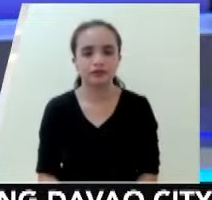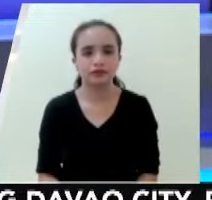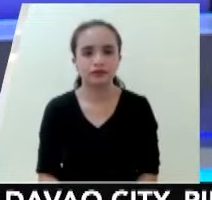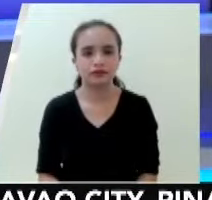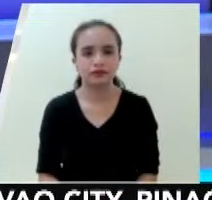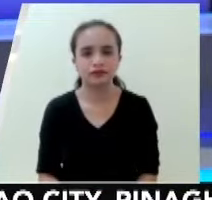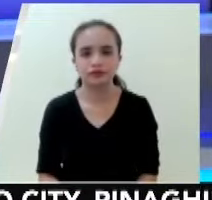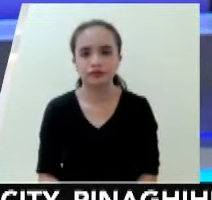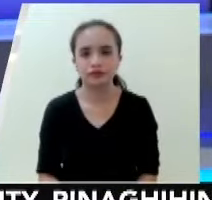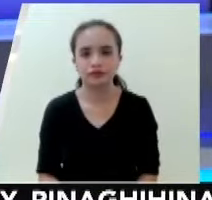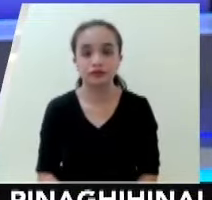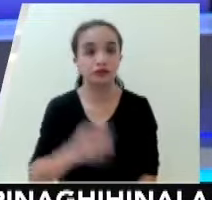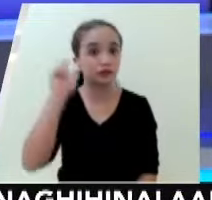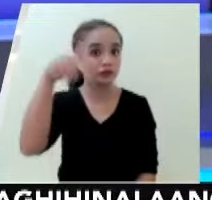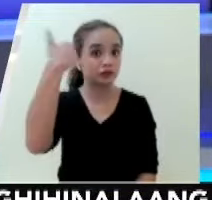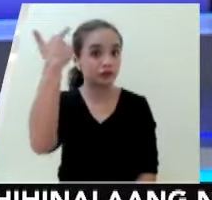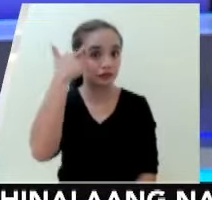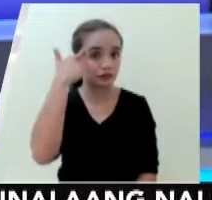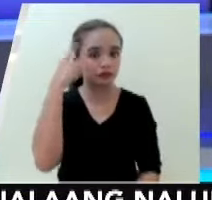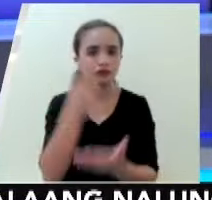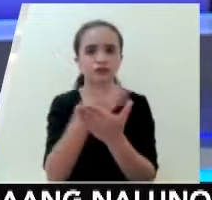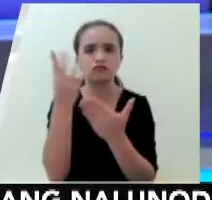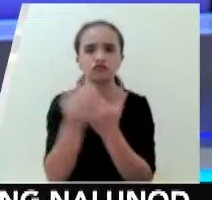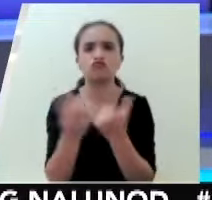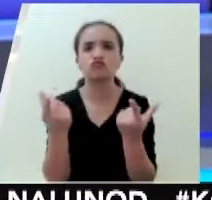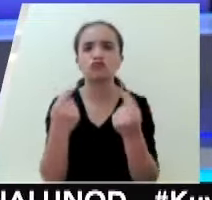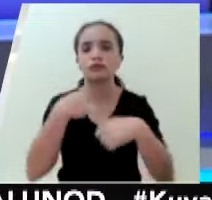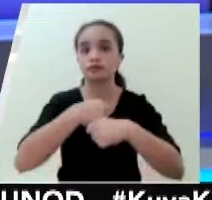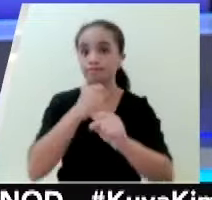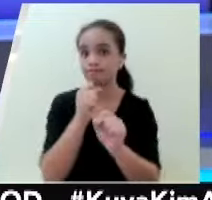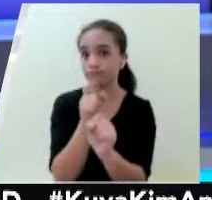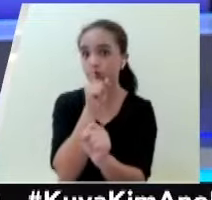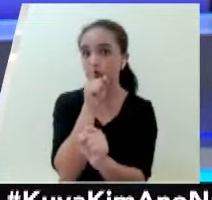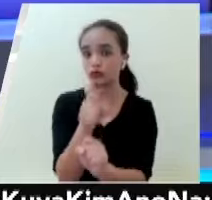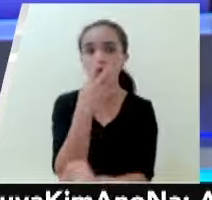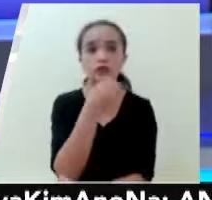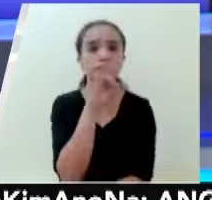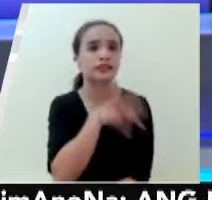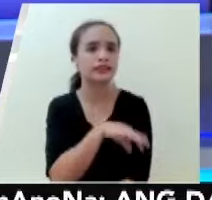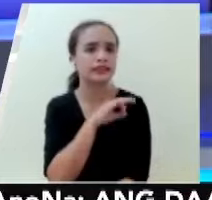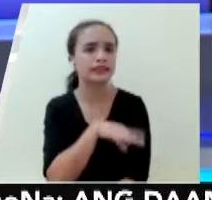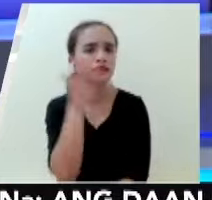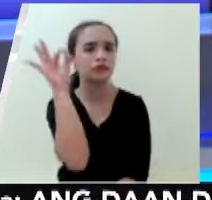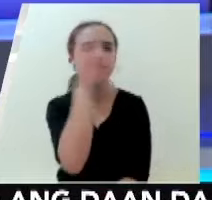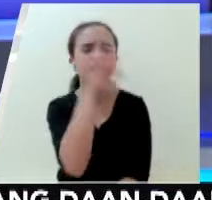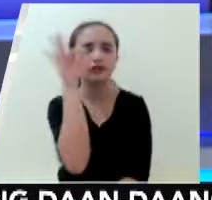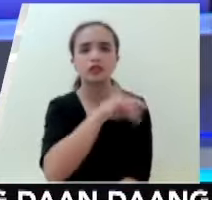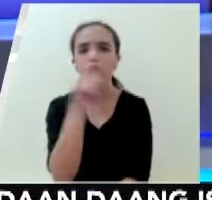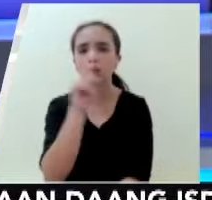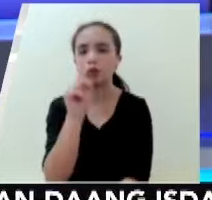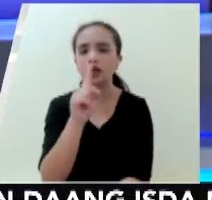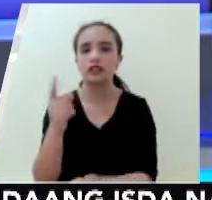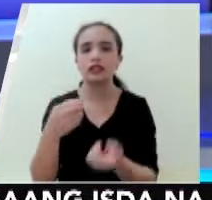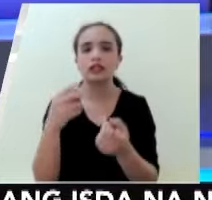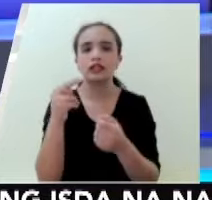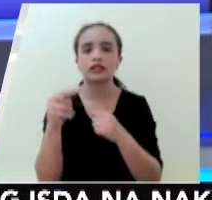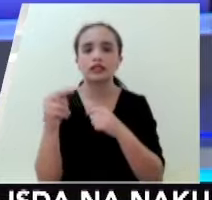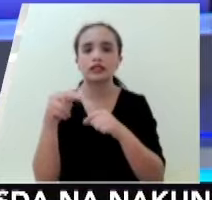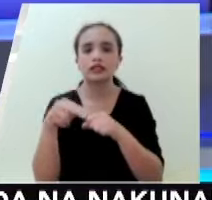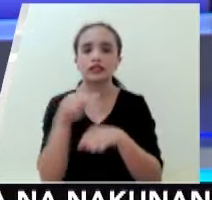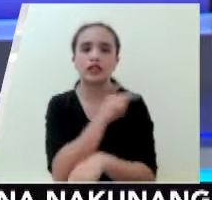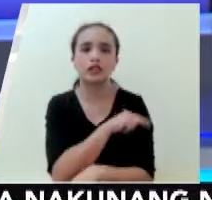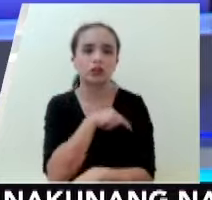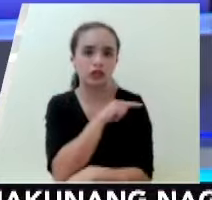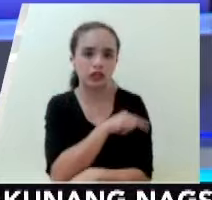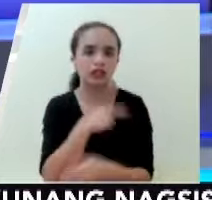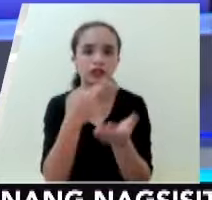Naglunsad ang gobyerno ng programa para matiyak na mapapakinabangan ng mga Pilipino ang yamang dagat ng West Philippine Sea.